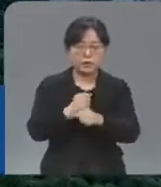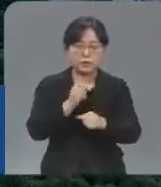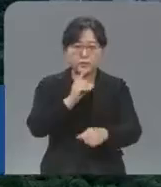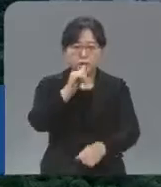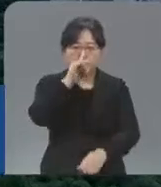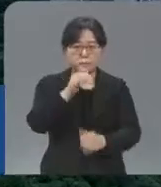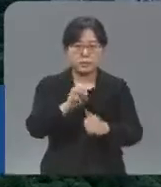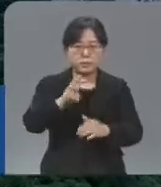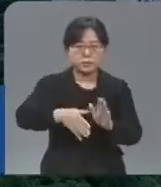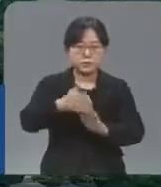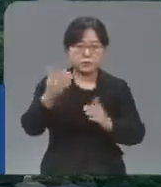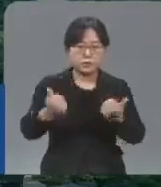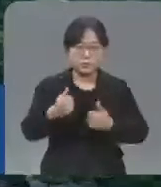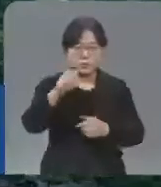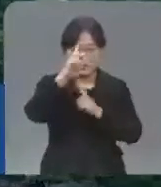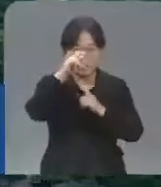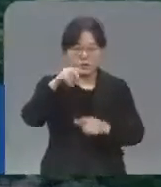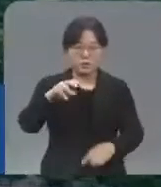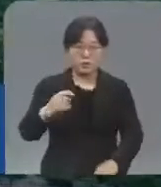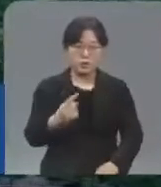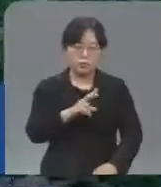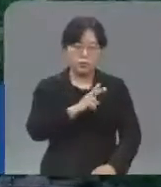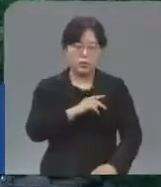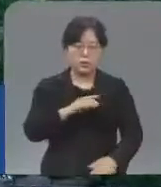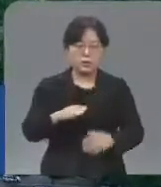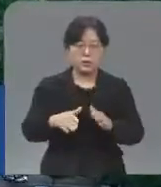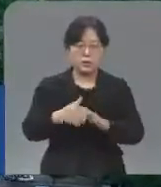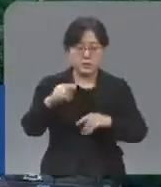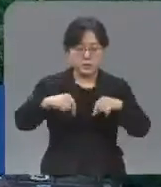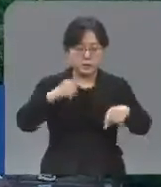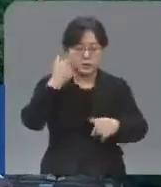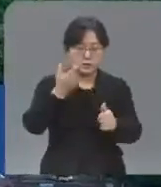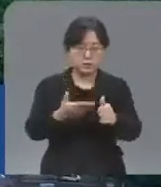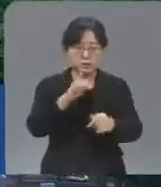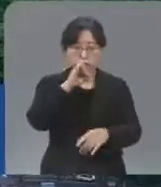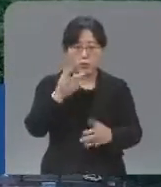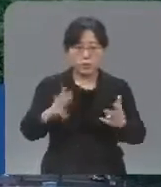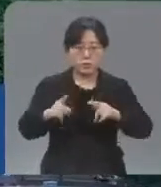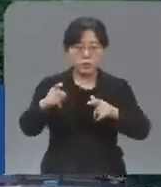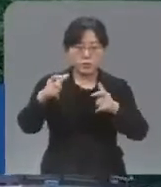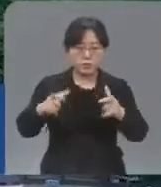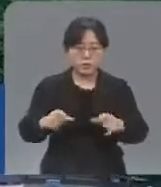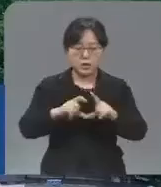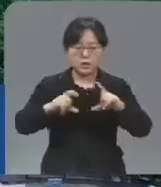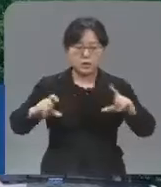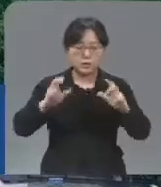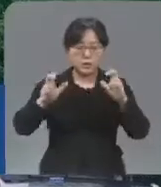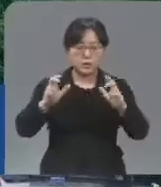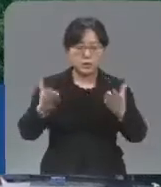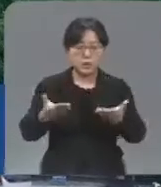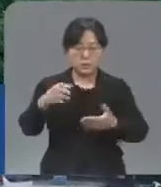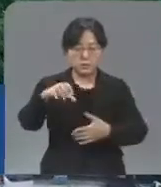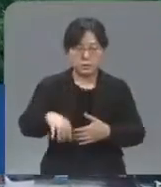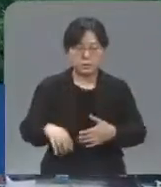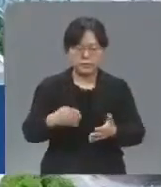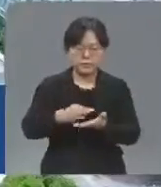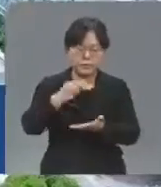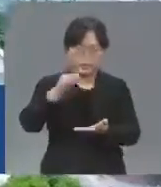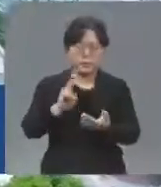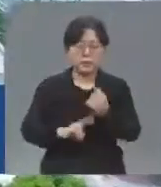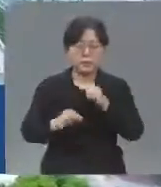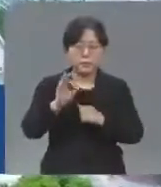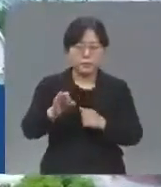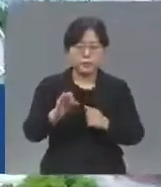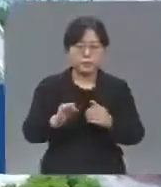나왔습니다. 광주시의회 이경호 의원은 시정질문에서 중앙공원 1지구 등 일부 사업 지역이 고분양가 아파트